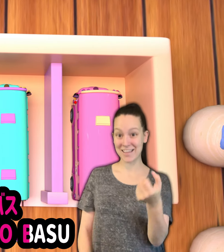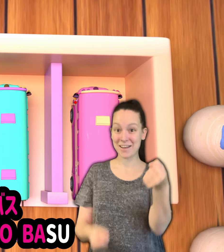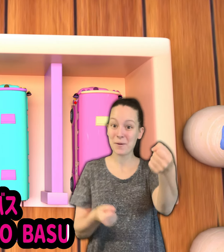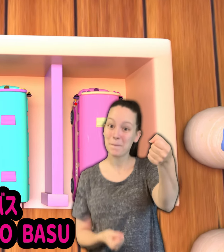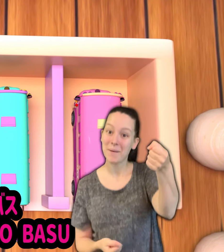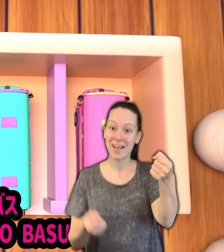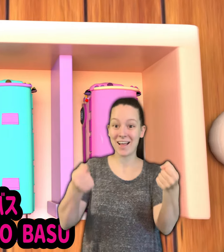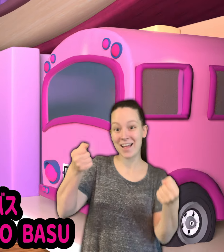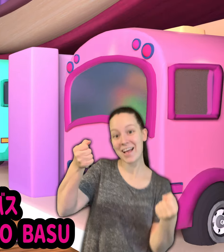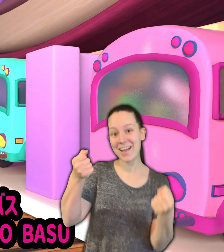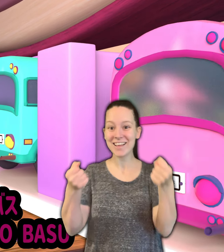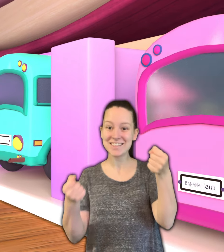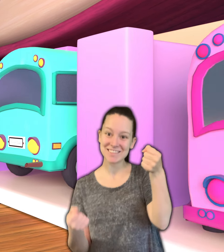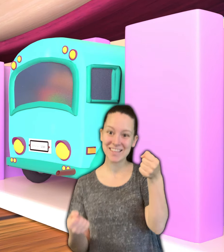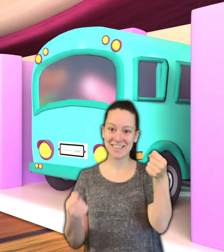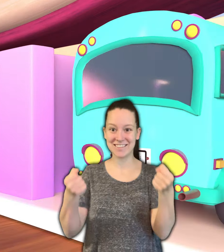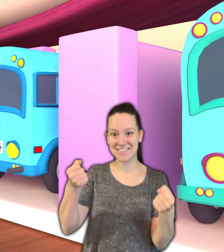の